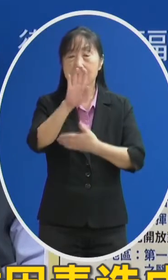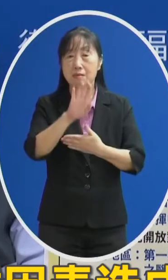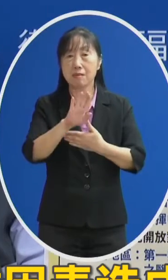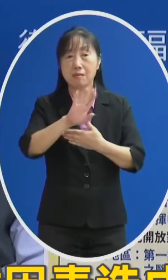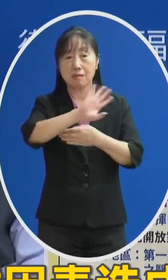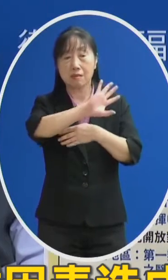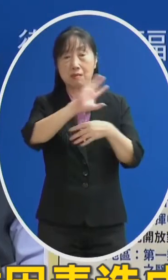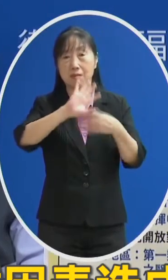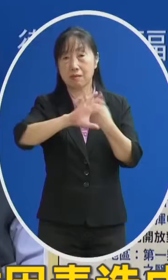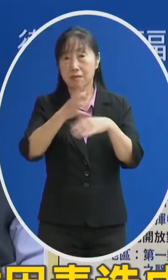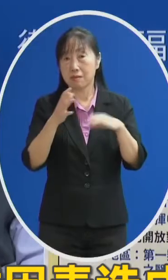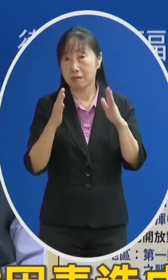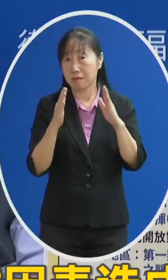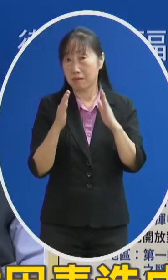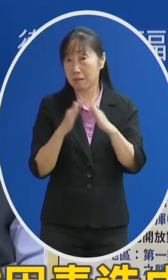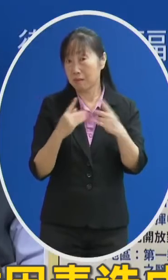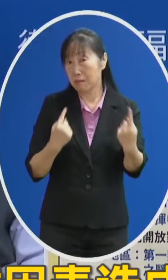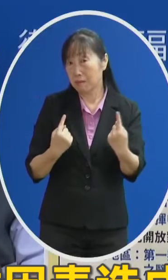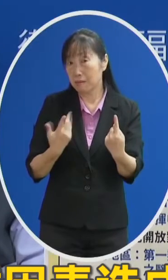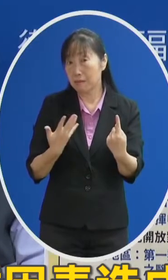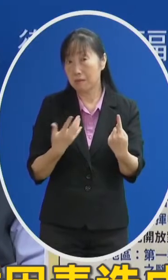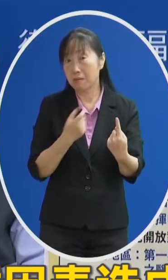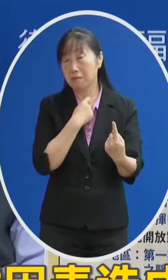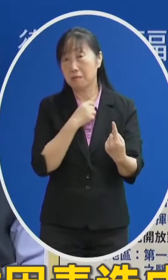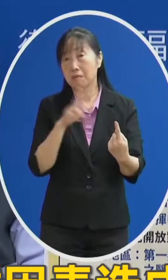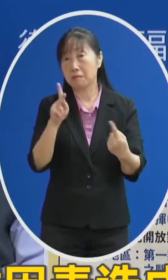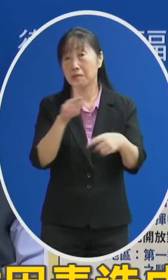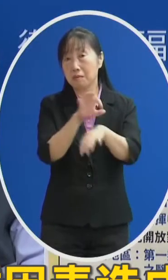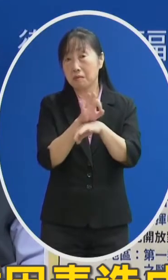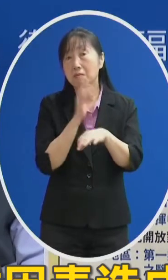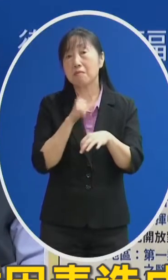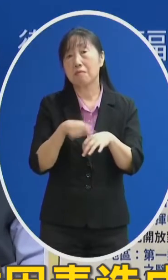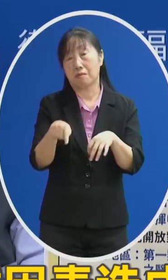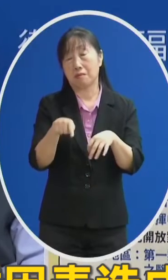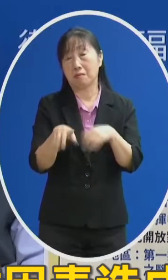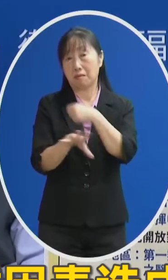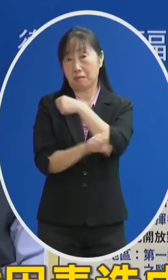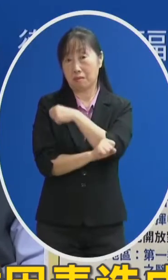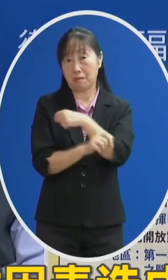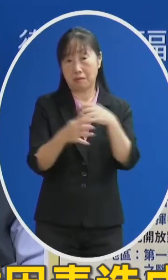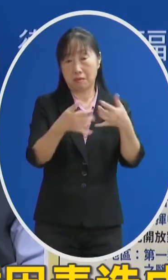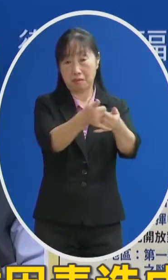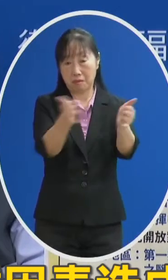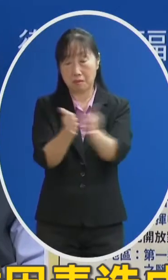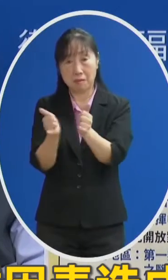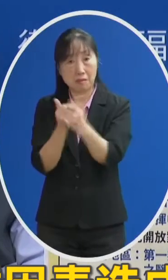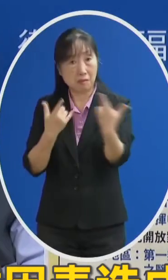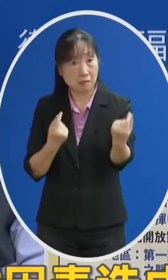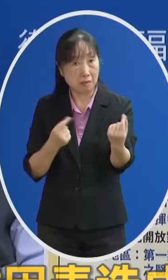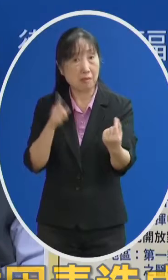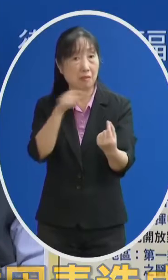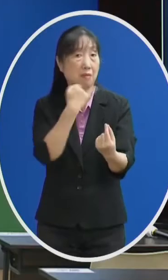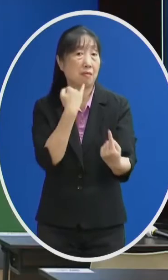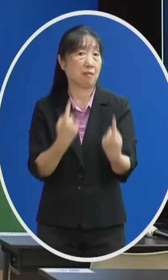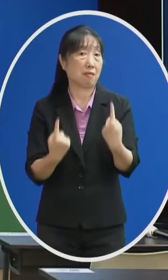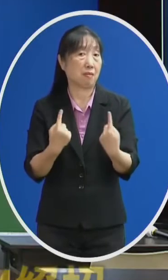要如果要科学性的说的话，我们要这个基础的族群是不是都一样来做比较哈。以上说明。